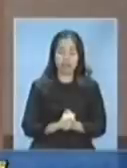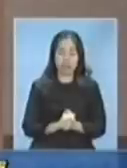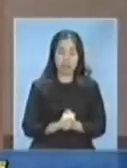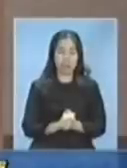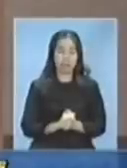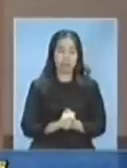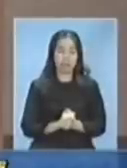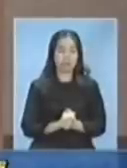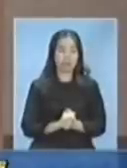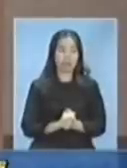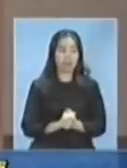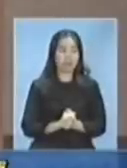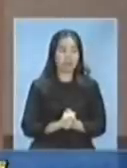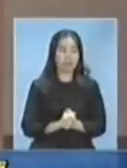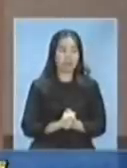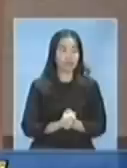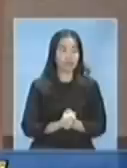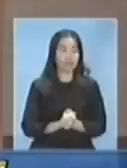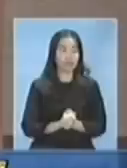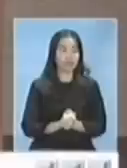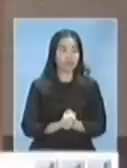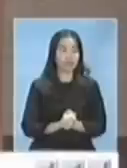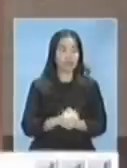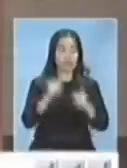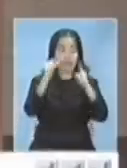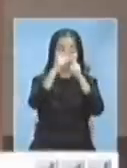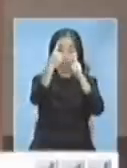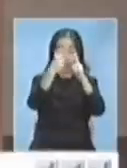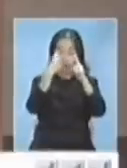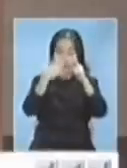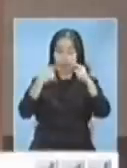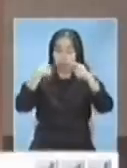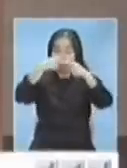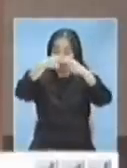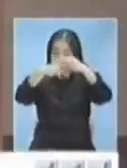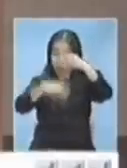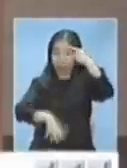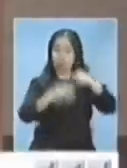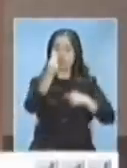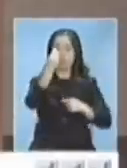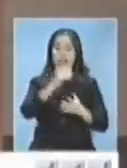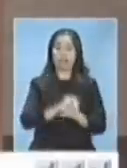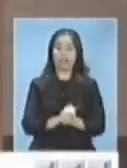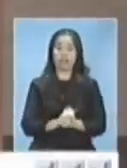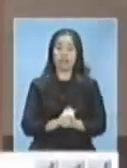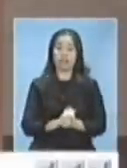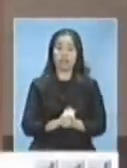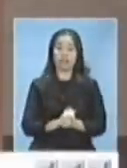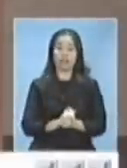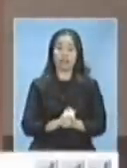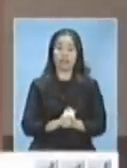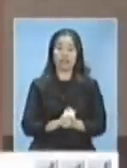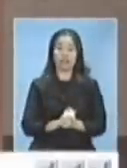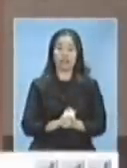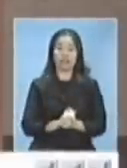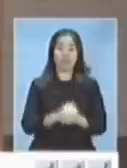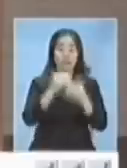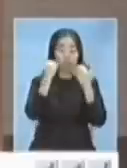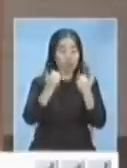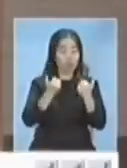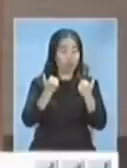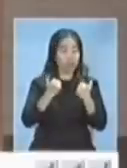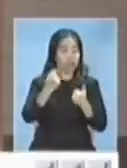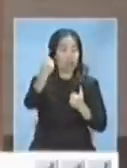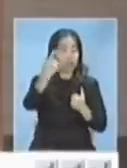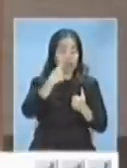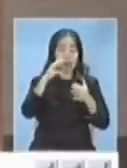เพราะว่าในคำถามนั้นมีหลายคำถามค่ะดิฉันได้แน่ใจค่ะนะคะต้องกราบเรียนว่าวันนี้ท่านสมาชิกถาม